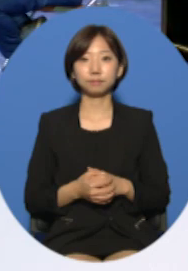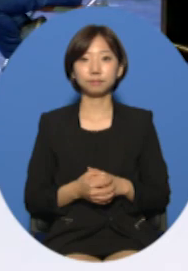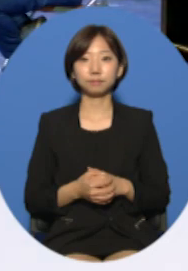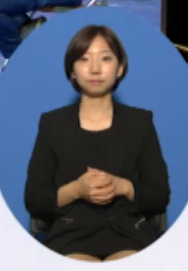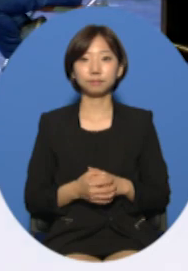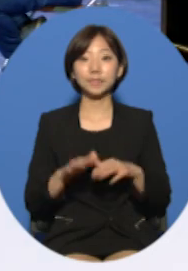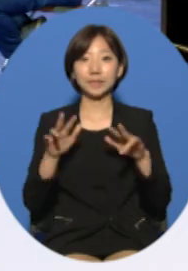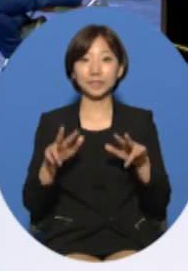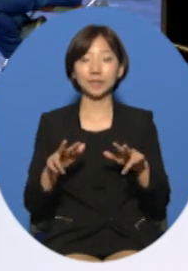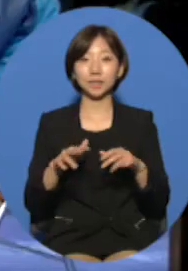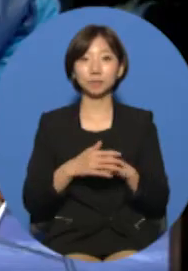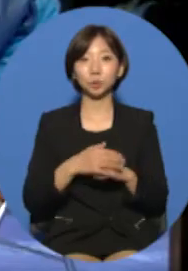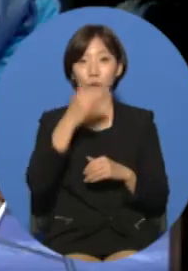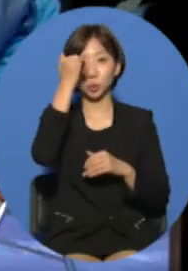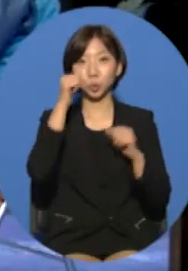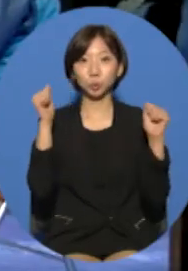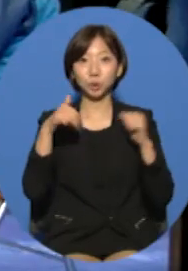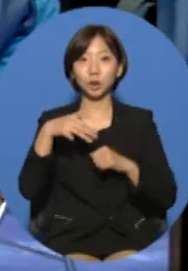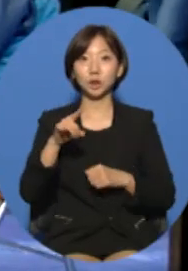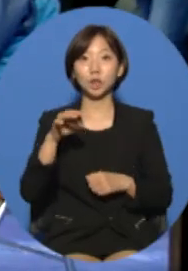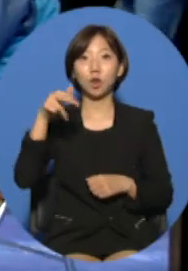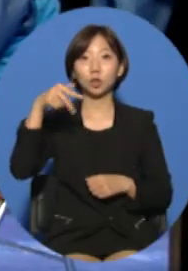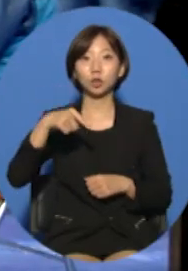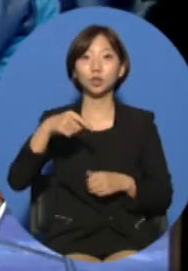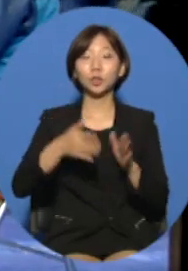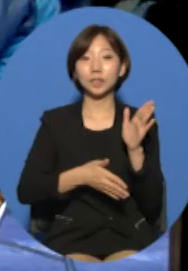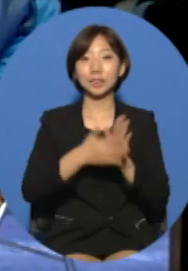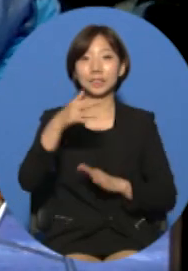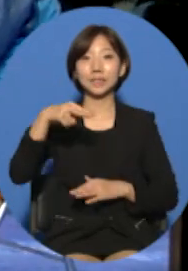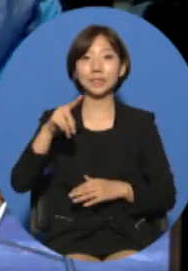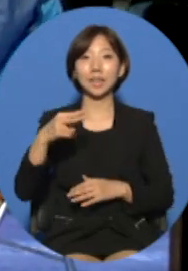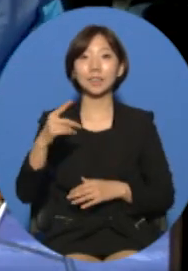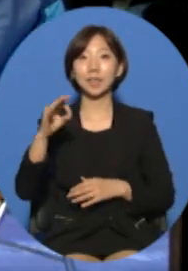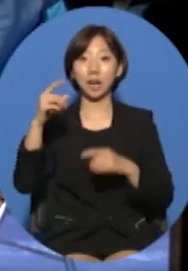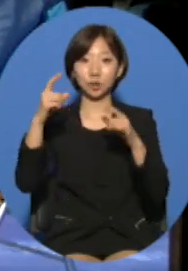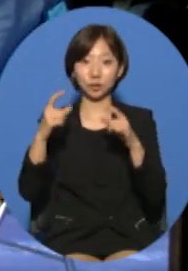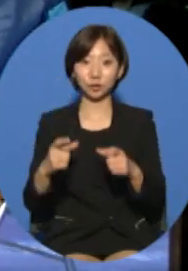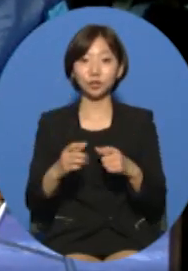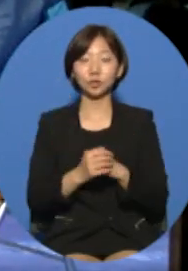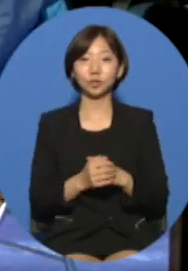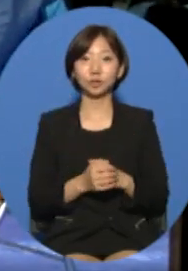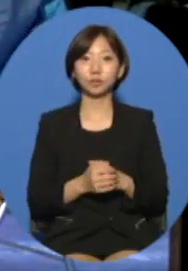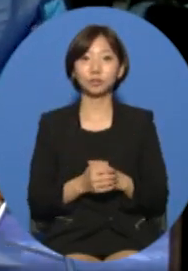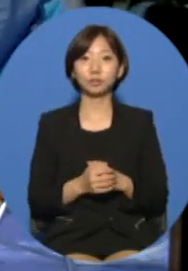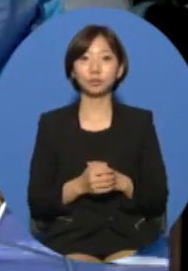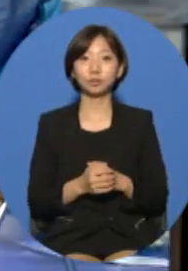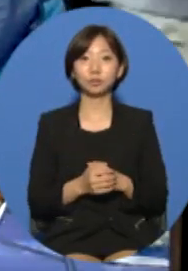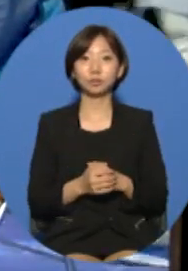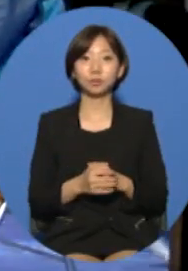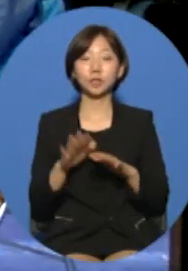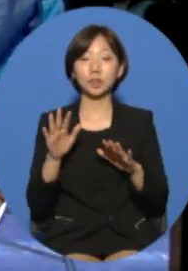네, 저는 지금 충북 청주시 상당구 금천동에 있는 제4투표소에 나와 있습니다.